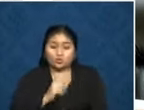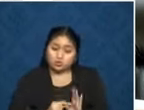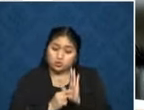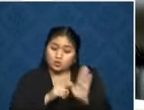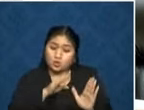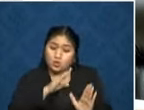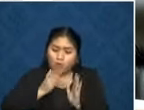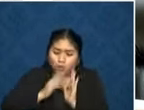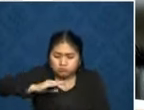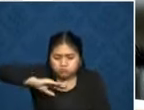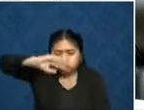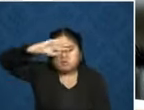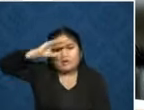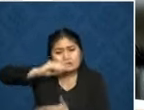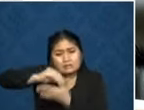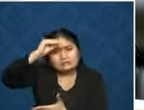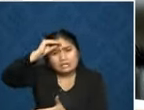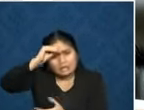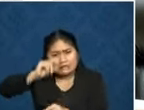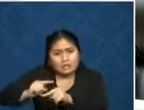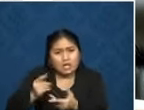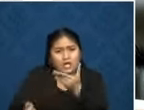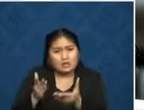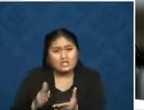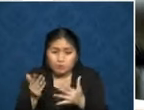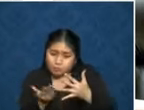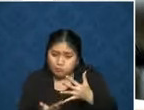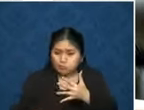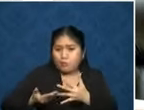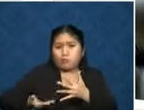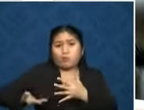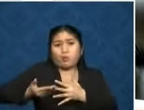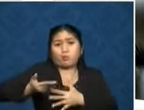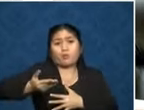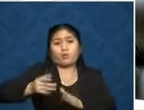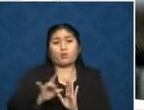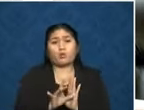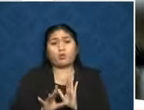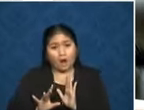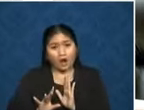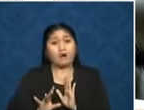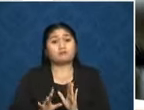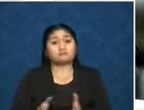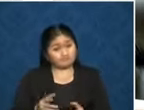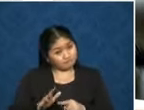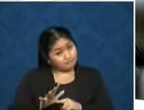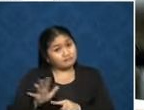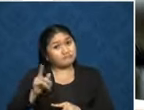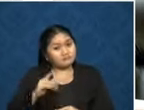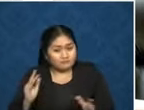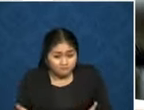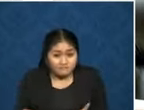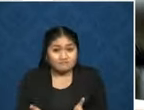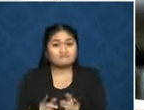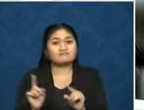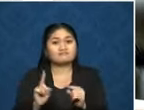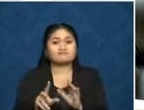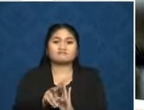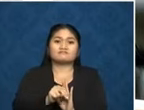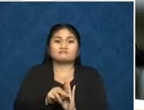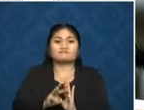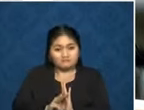ผู้ป่วยนักเรียนนักศึกษาหรือว่าเพื่อยกระดับคุณภาพของพลเมืองและ5นะครับก็คือการส่งเสริมนวัตกร